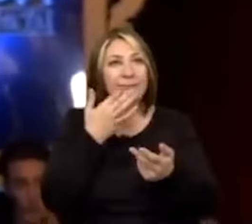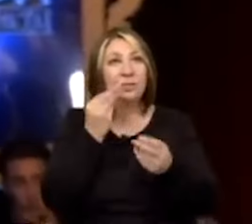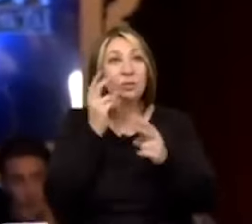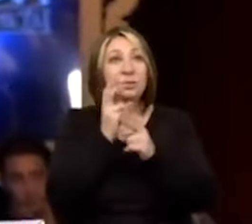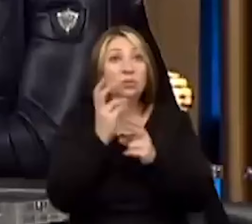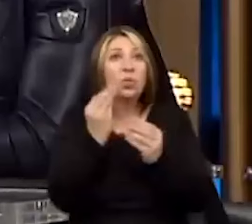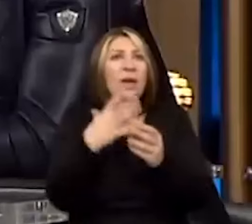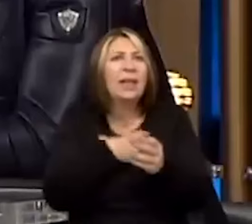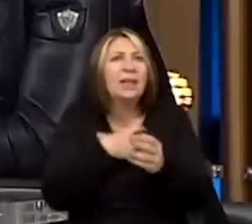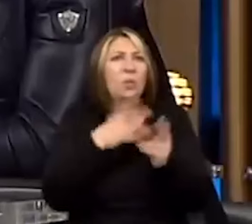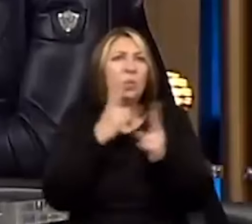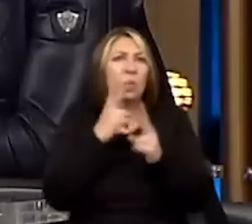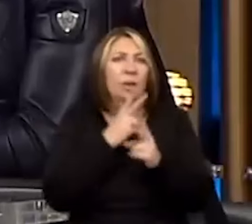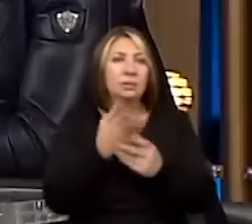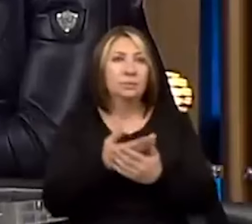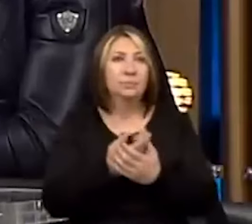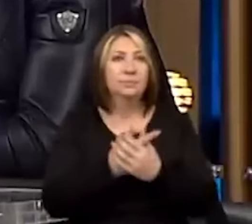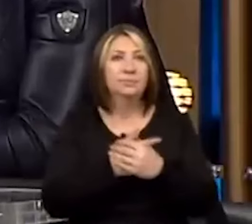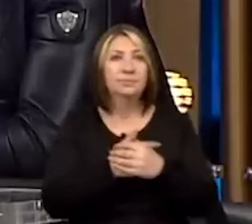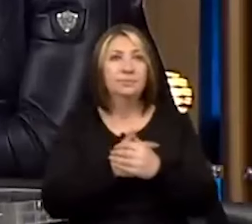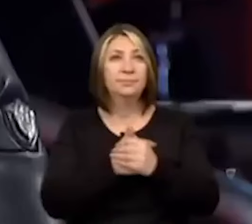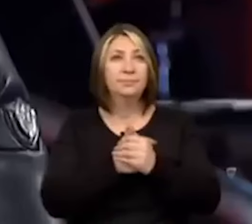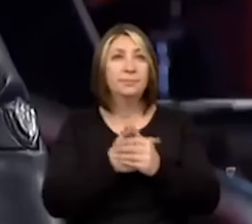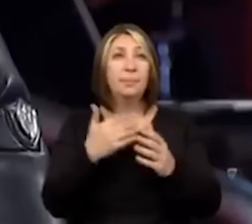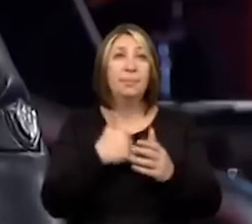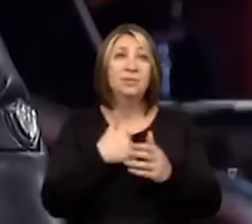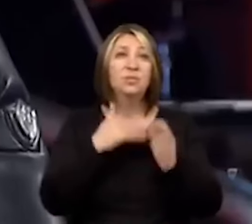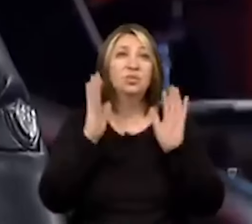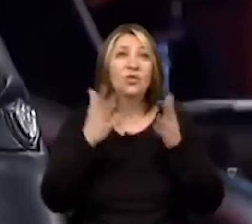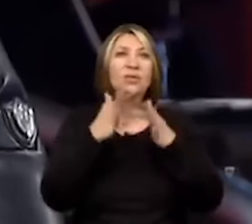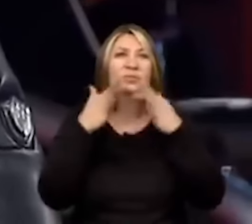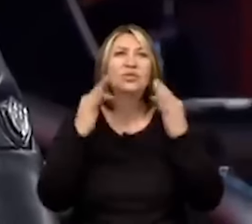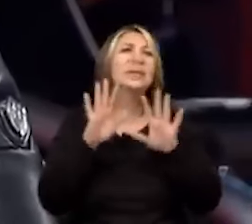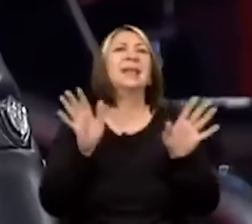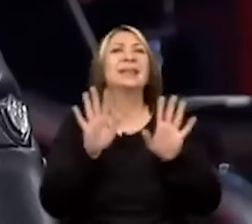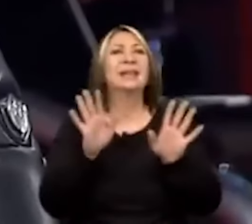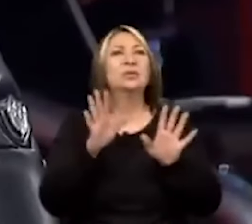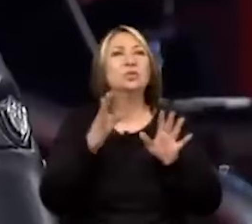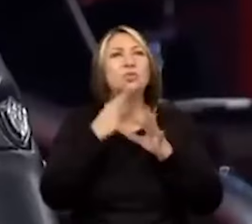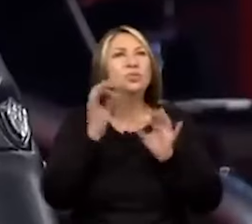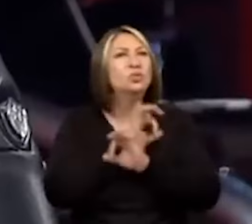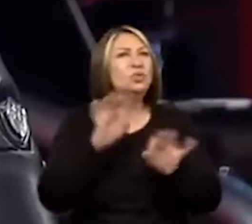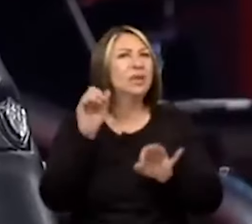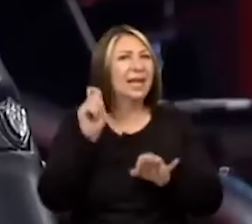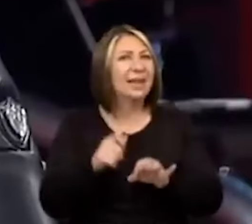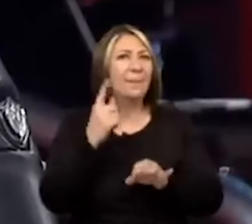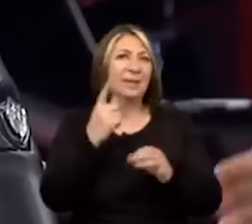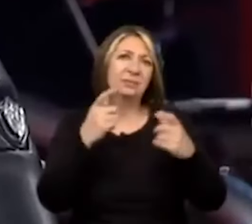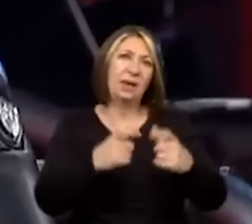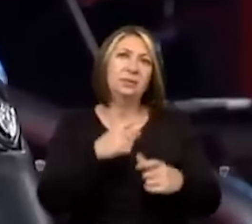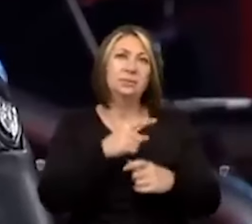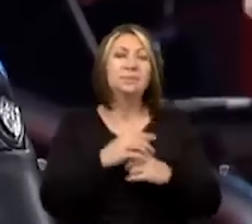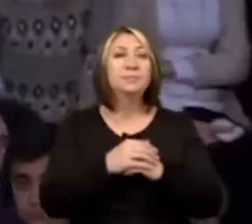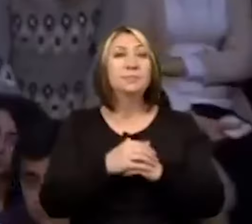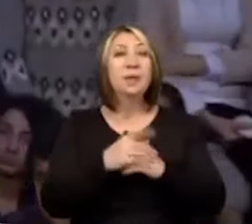kendilerine gülüyorlar. Enteresan bir durum yani. Bence insanı çok fazla mutlu eden değil, son derece mutsuz eden bir mecra. Bir